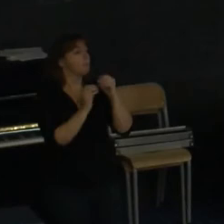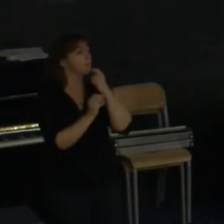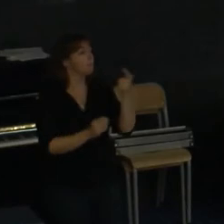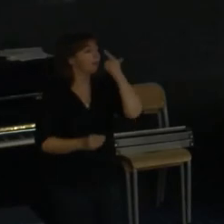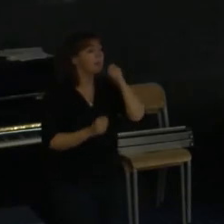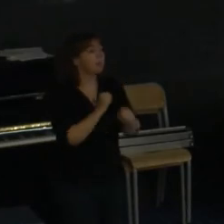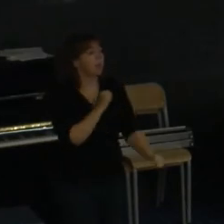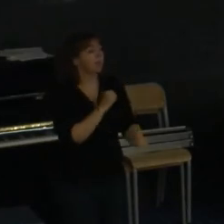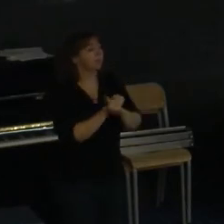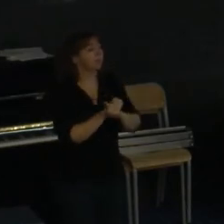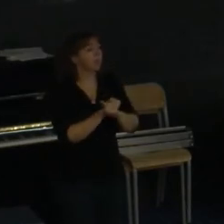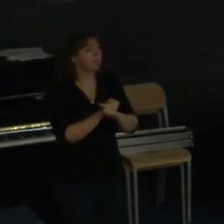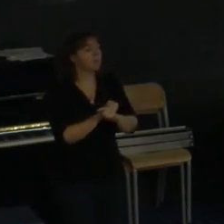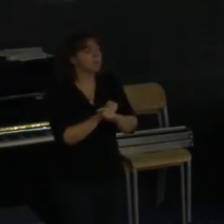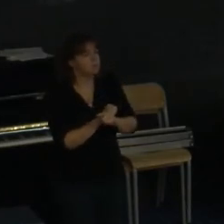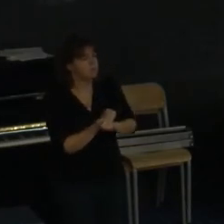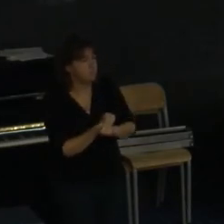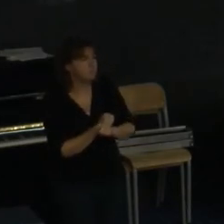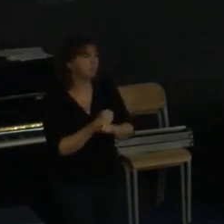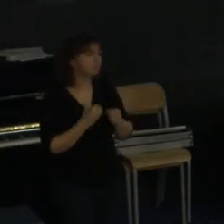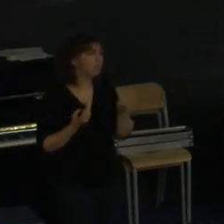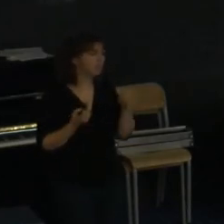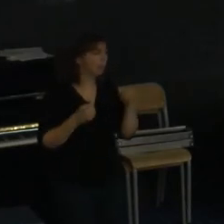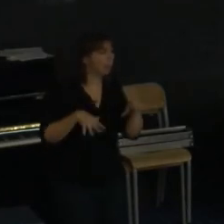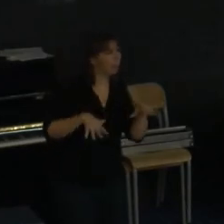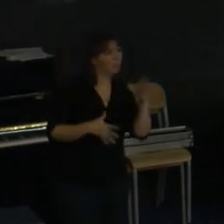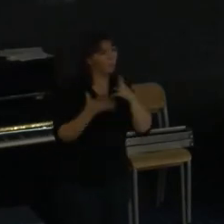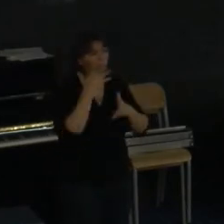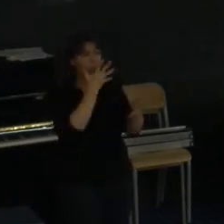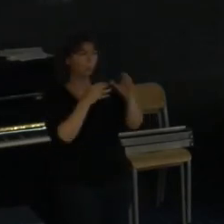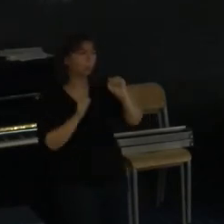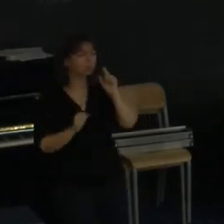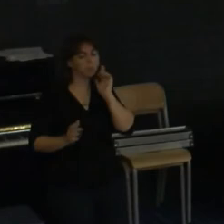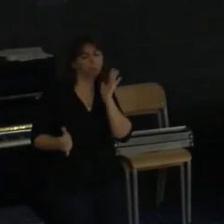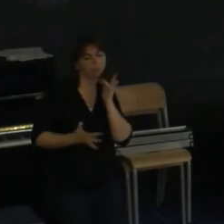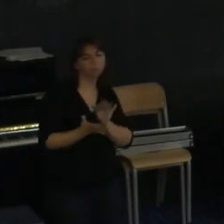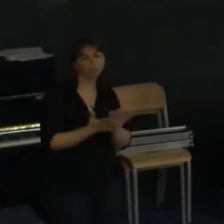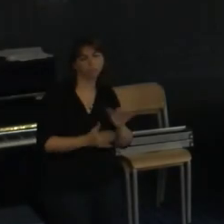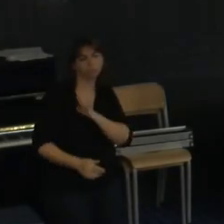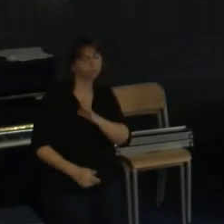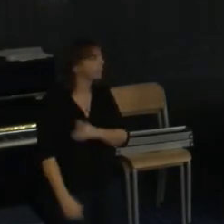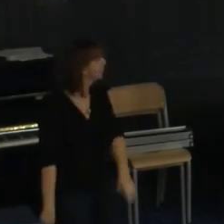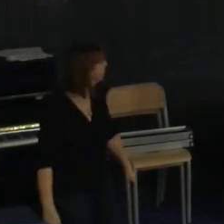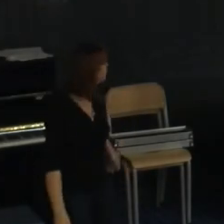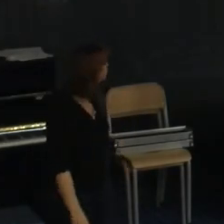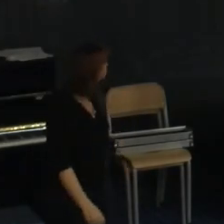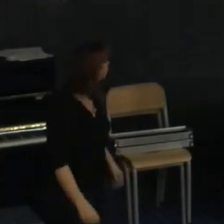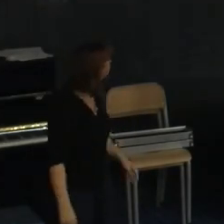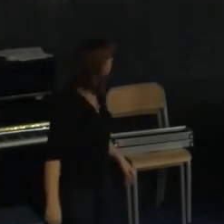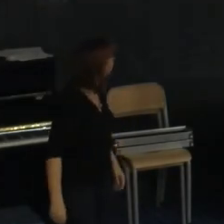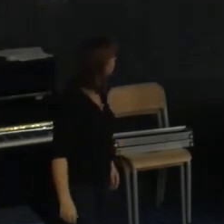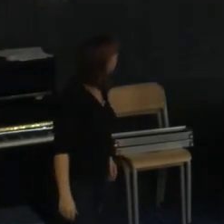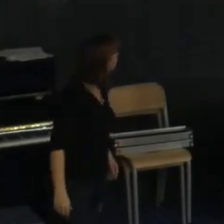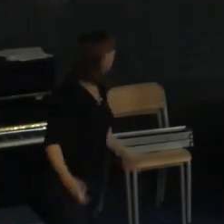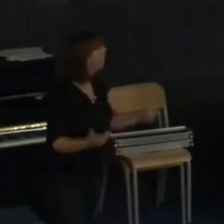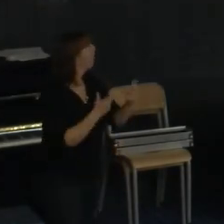perdu. Donc il y a des astuces là-dessus pour pouvoir ne pas être perdu. L'exemple ici, tout à l'heure j'étais à la